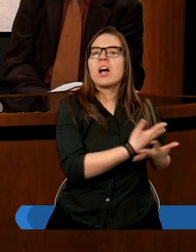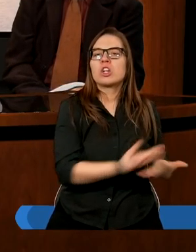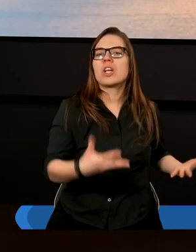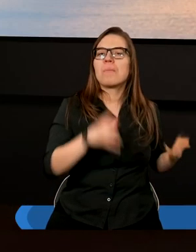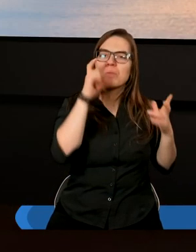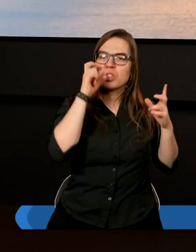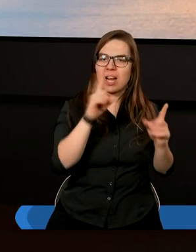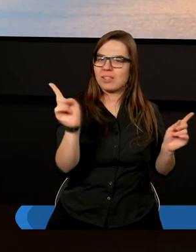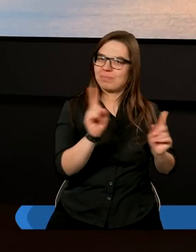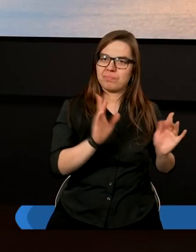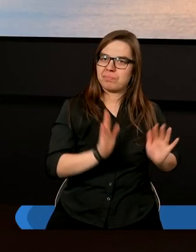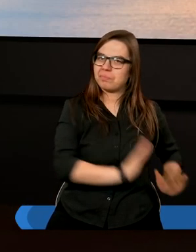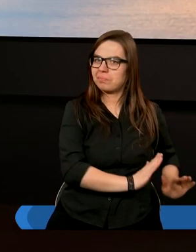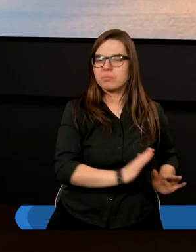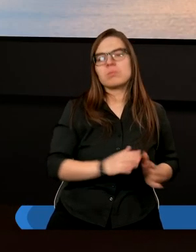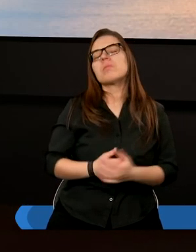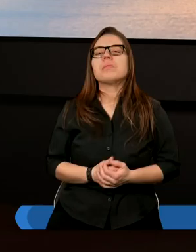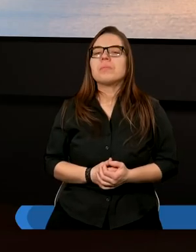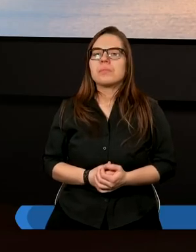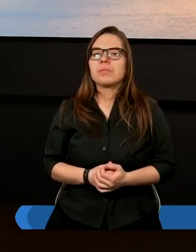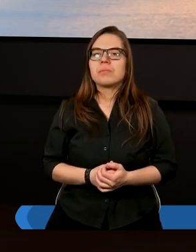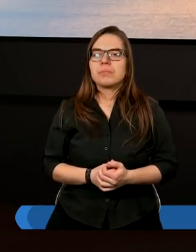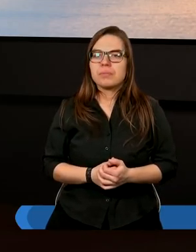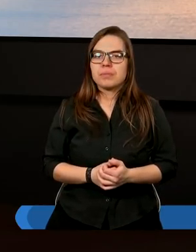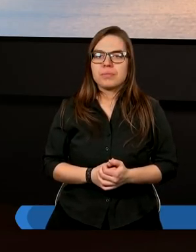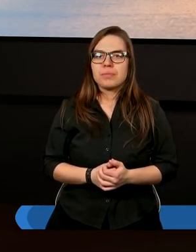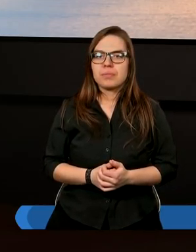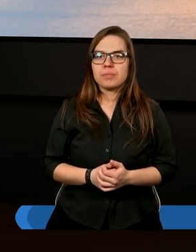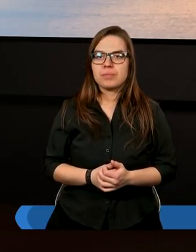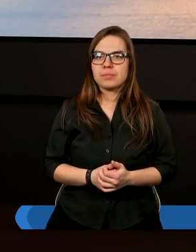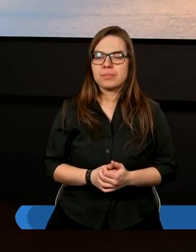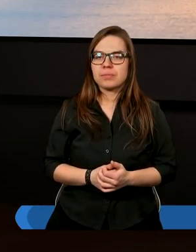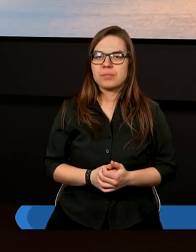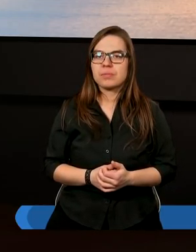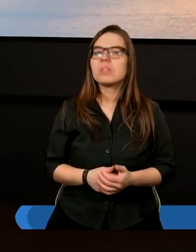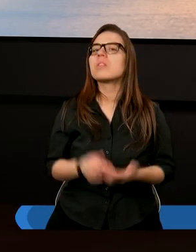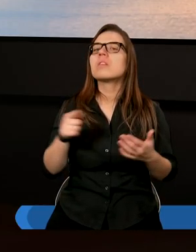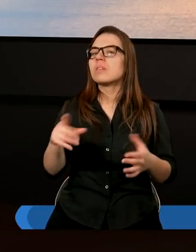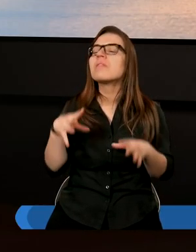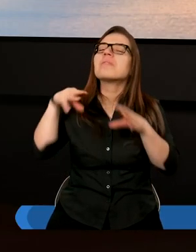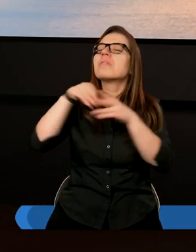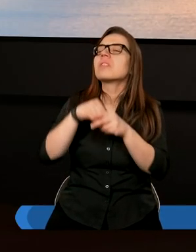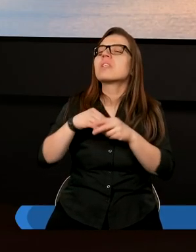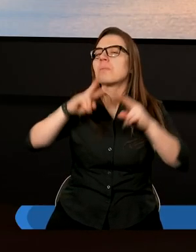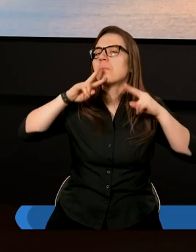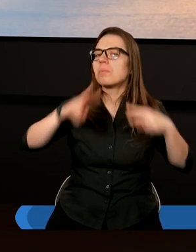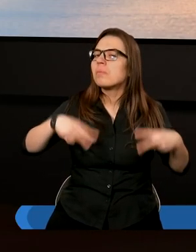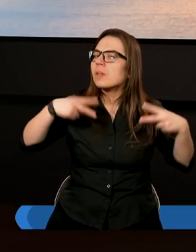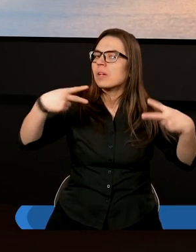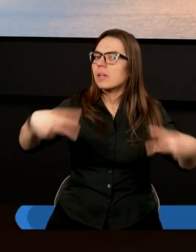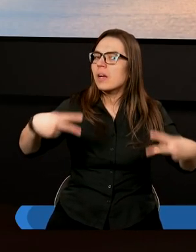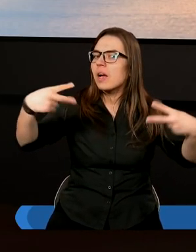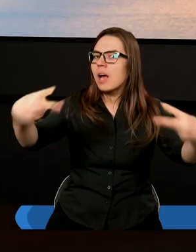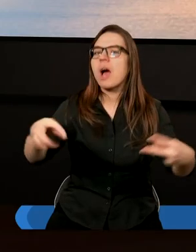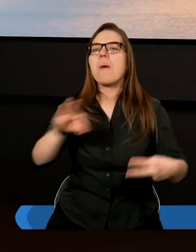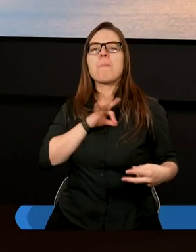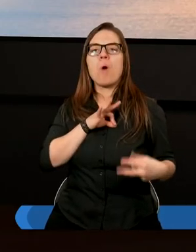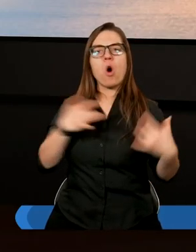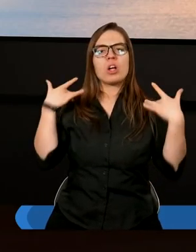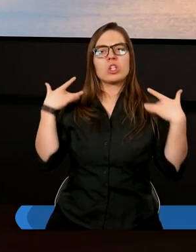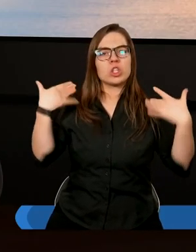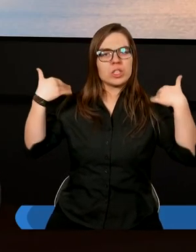abyśmy i w tym, co przekazujemy i w naszej postawie